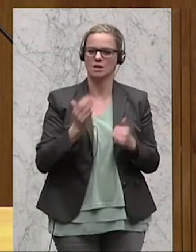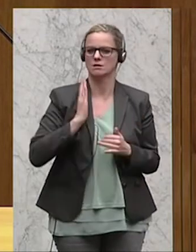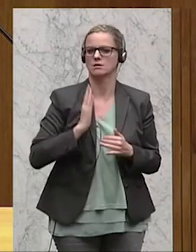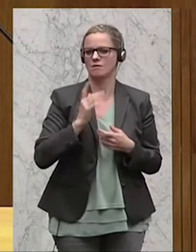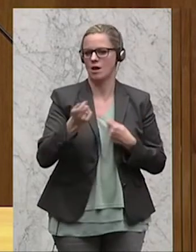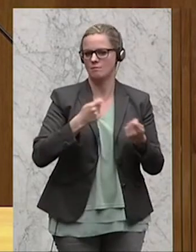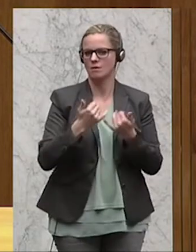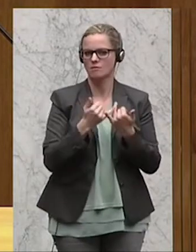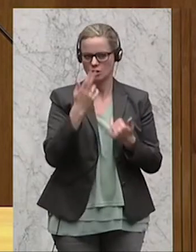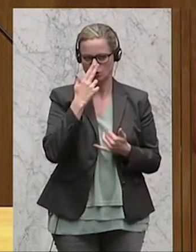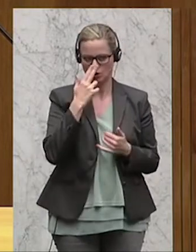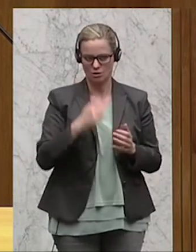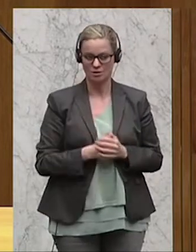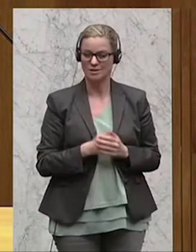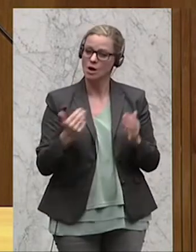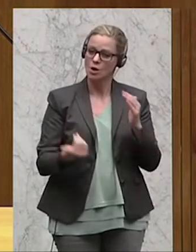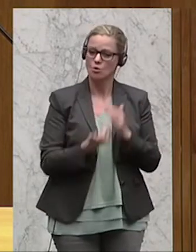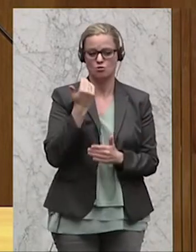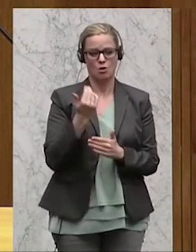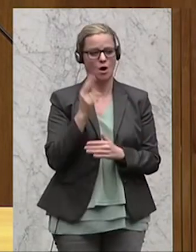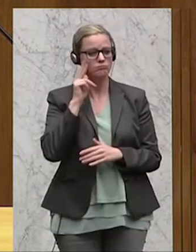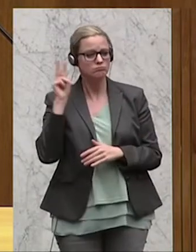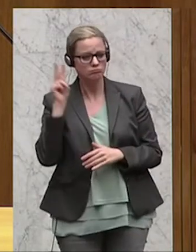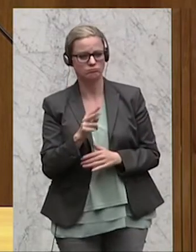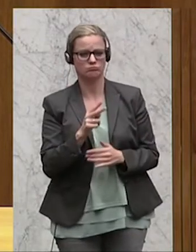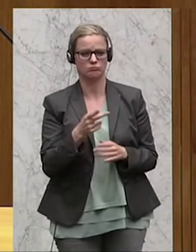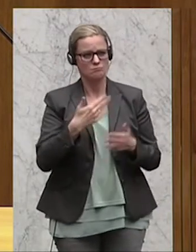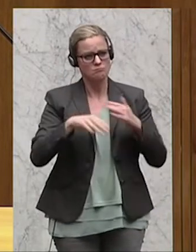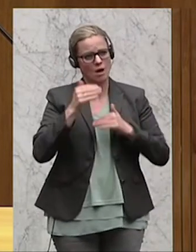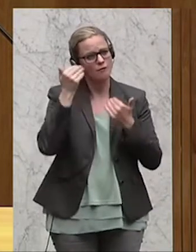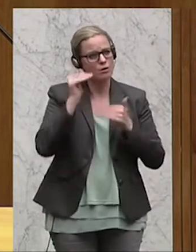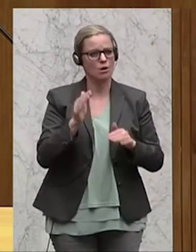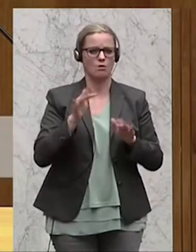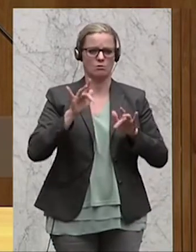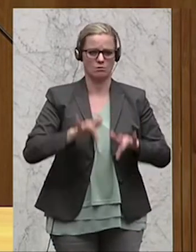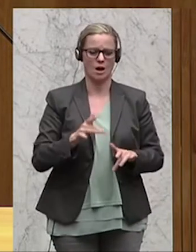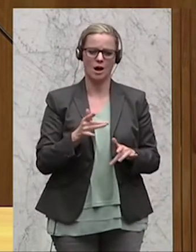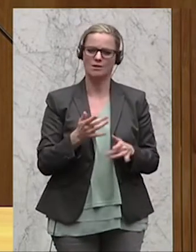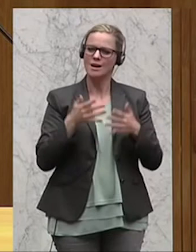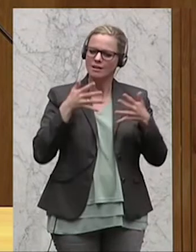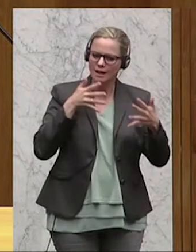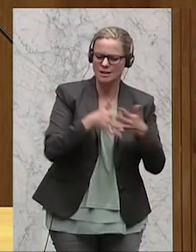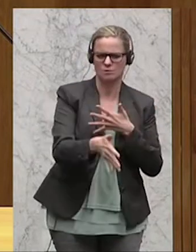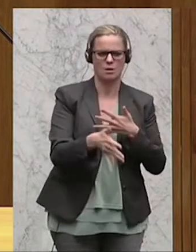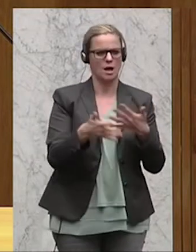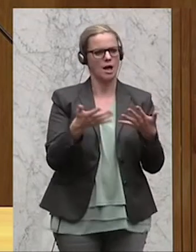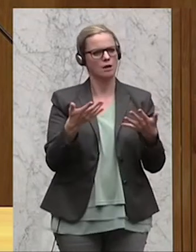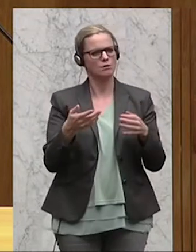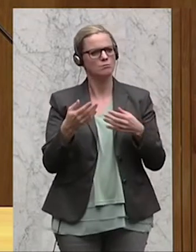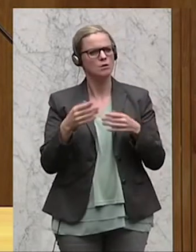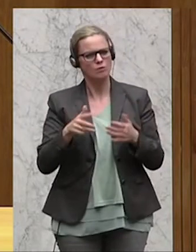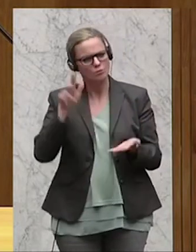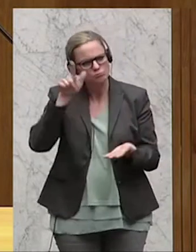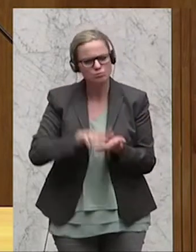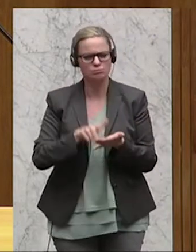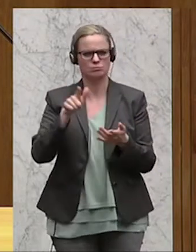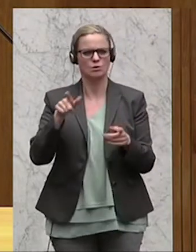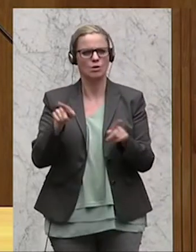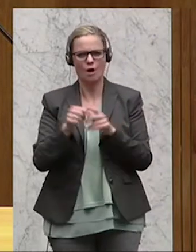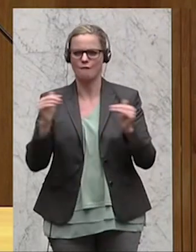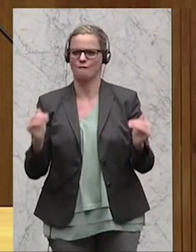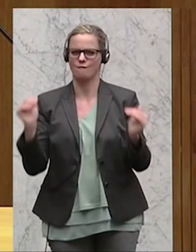Das wäre auch ein neuer Ansatz, der vertrauenswürdig wäre, weil er transparent ist, demokratisch legitimiert ist und fair ist.